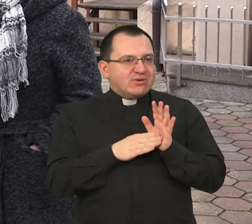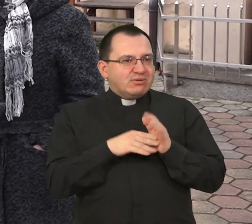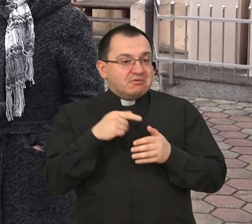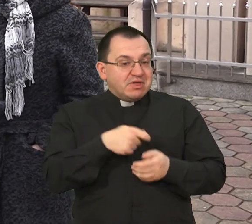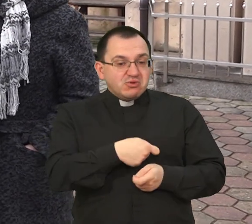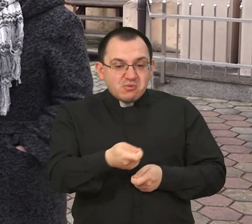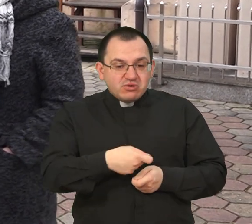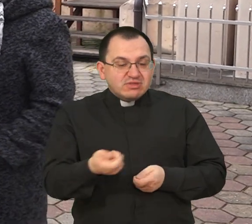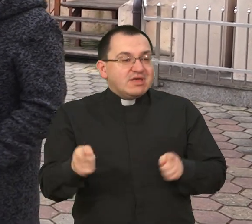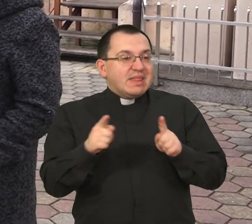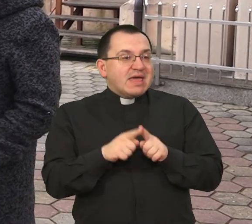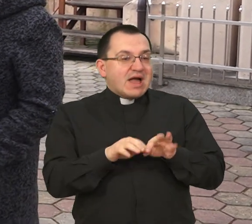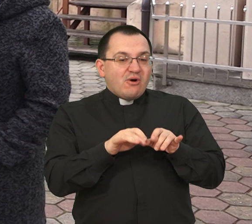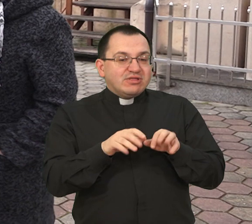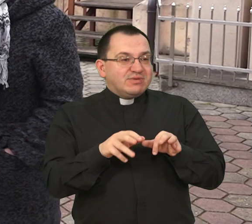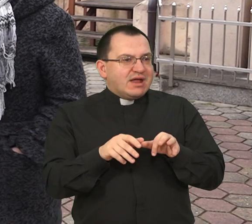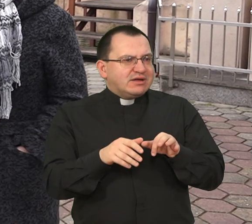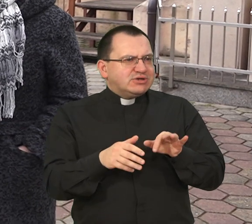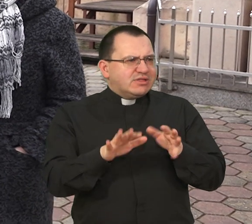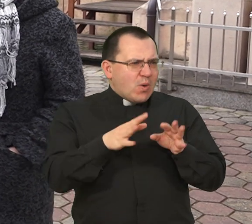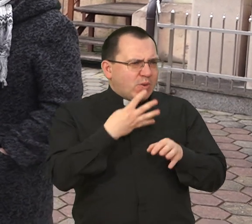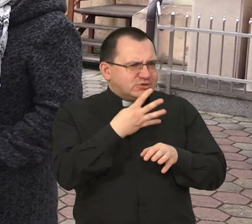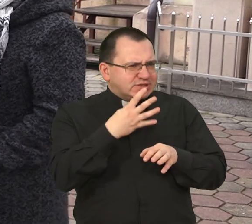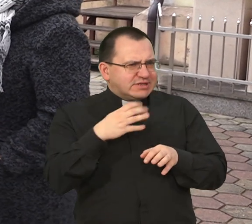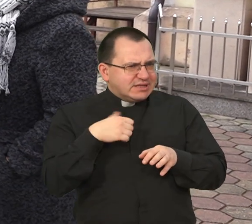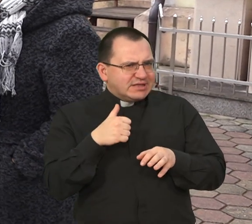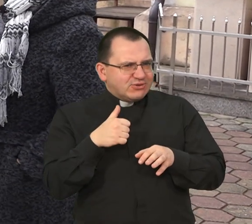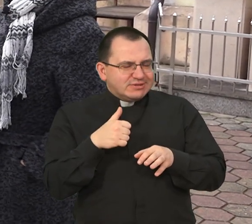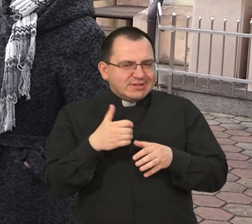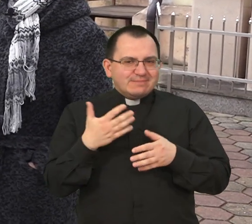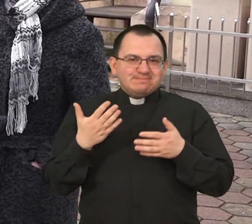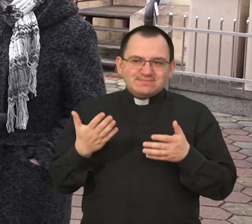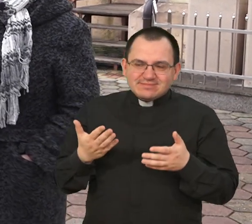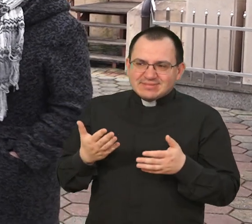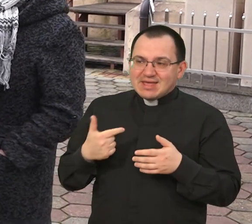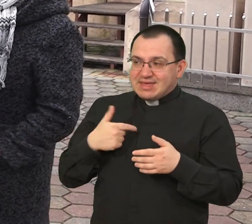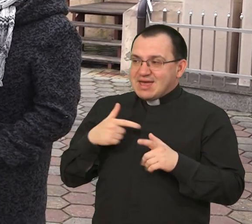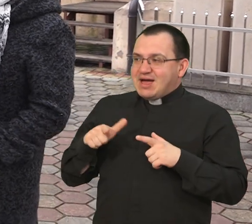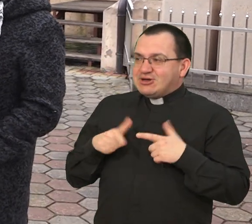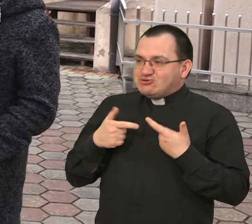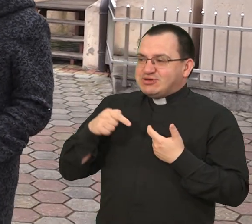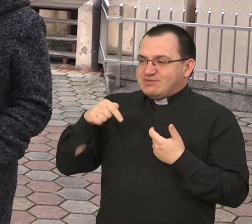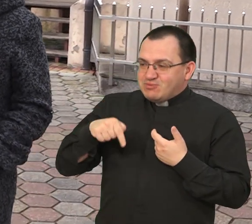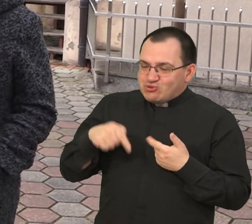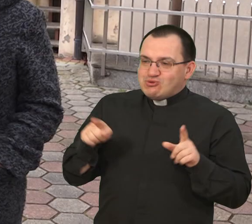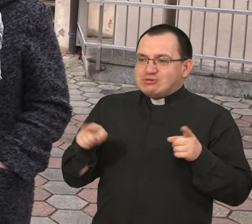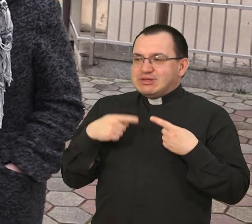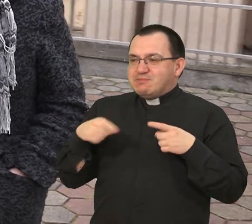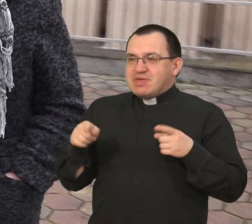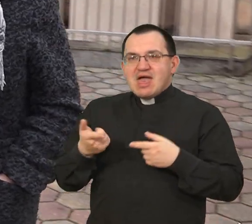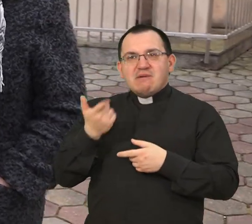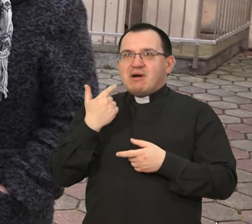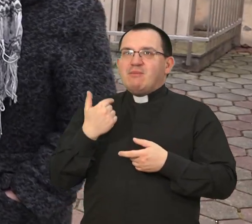kao kantorica i to je već oko ili više od 40-ljeća? Pa živim tu i pjevam